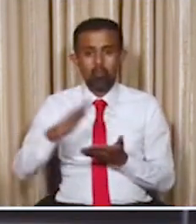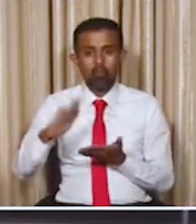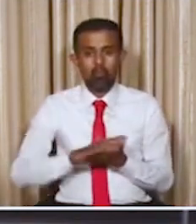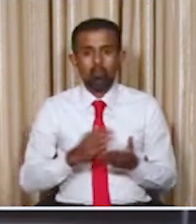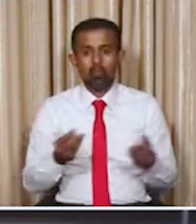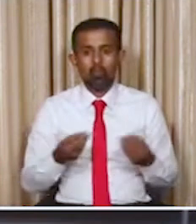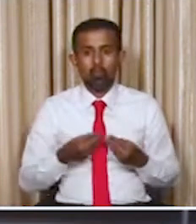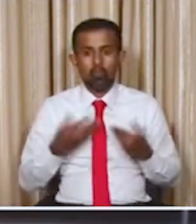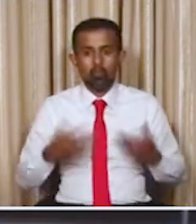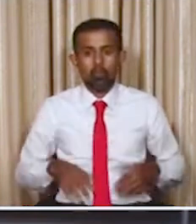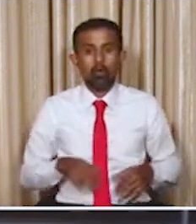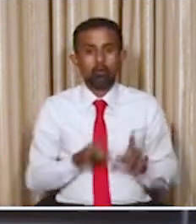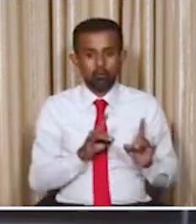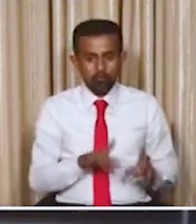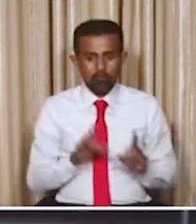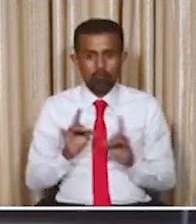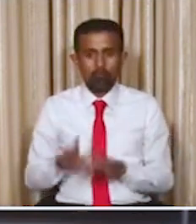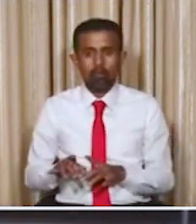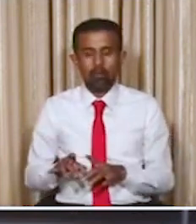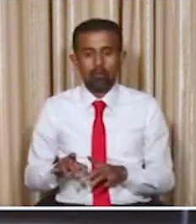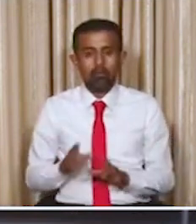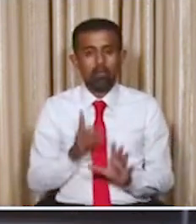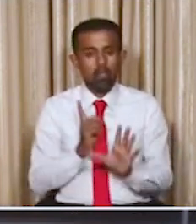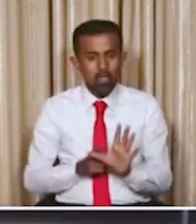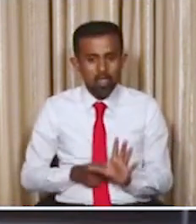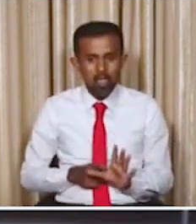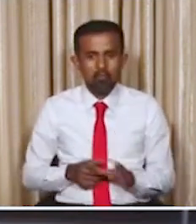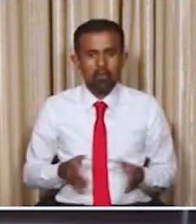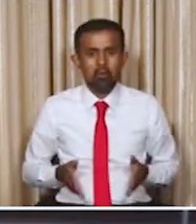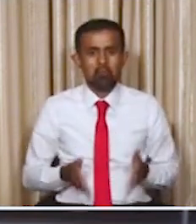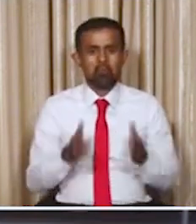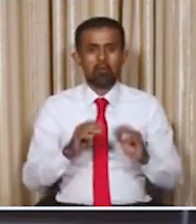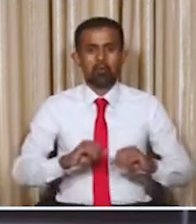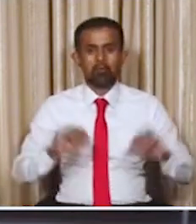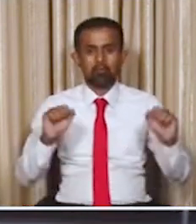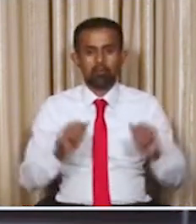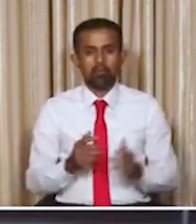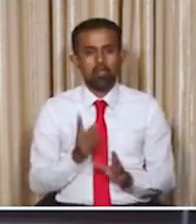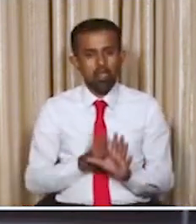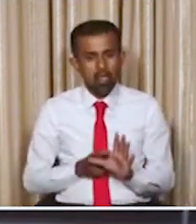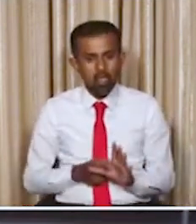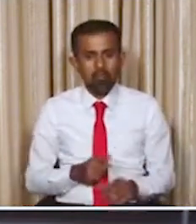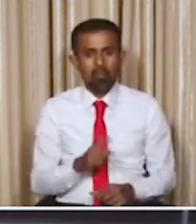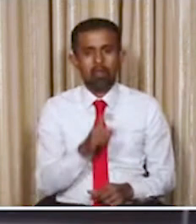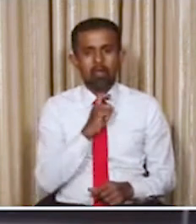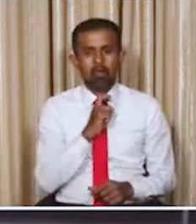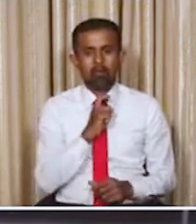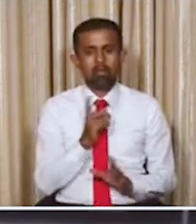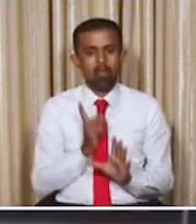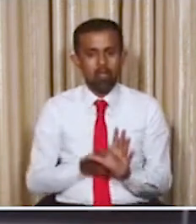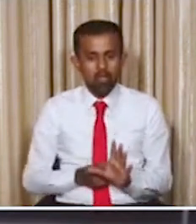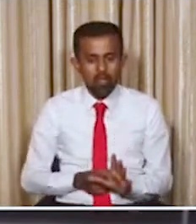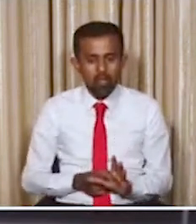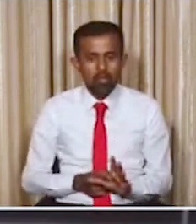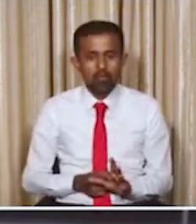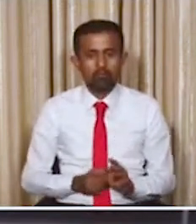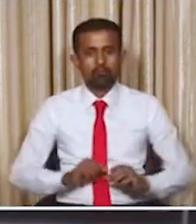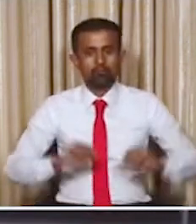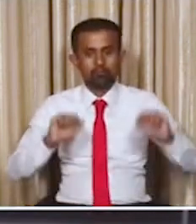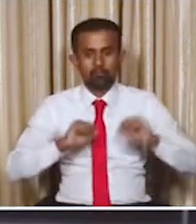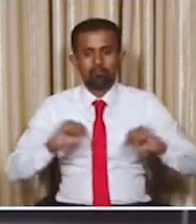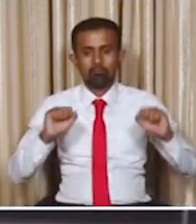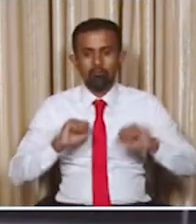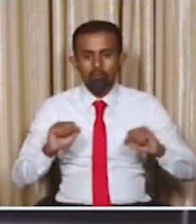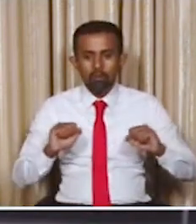වුණා. ඒ වගේ මේ හැම දෙයකටම පාරට වහිනවා. හැම දෙයකටම කෑ ගහනවා. හැම දෙයකටම උද්ඝෝෂණේ